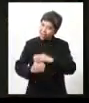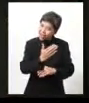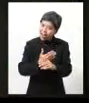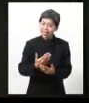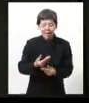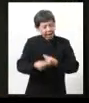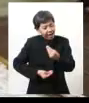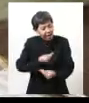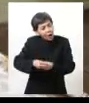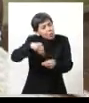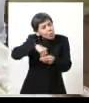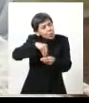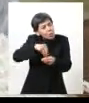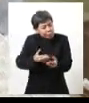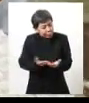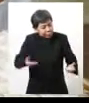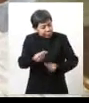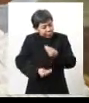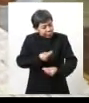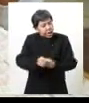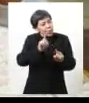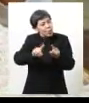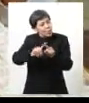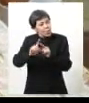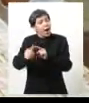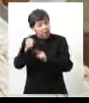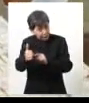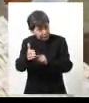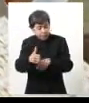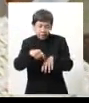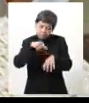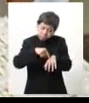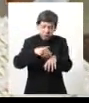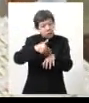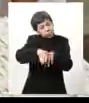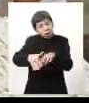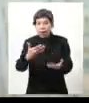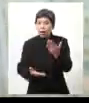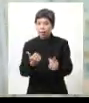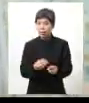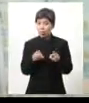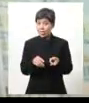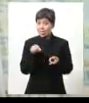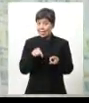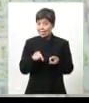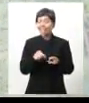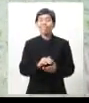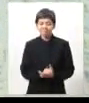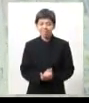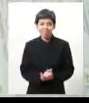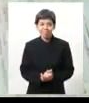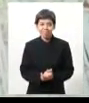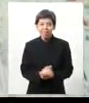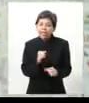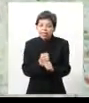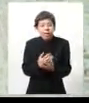ามารถให้คนพิการไปขายของหรือไปดำเนินการกิจการต่างๆทั้งในและนอกสถานประกอบการวิธีนี้